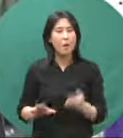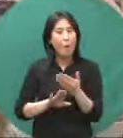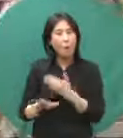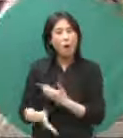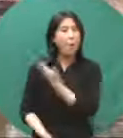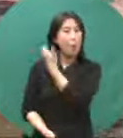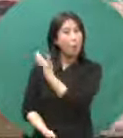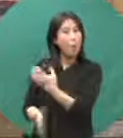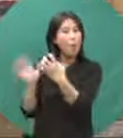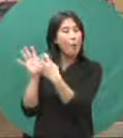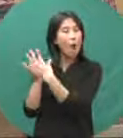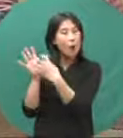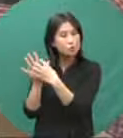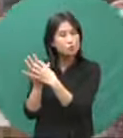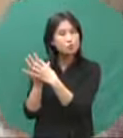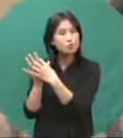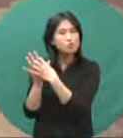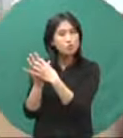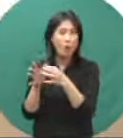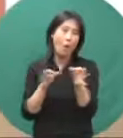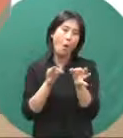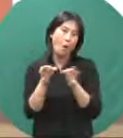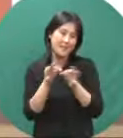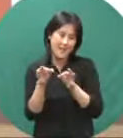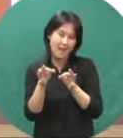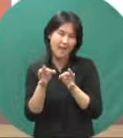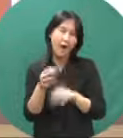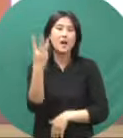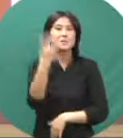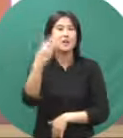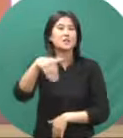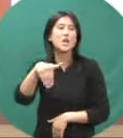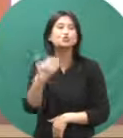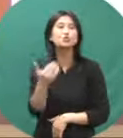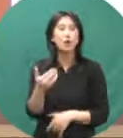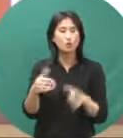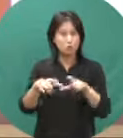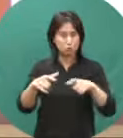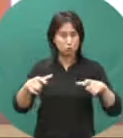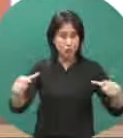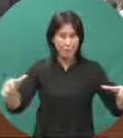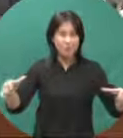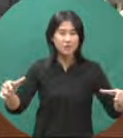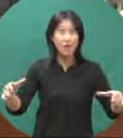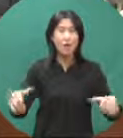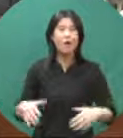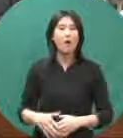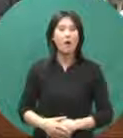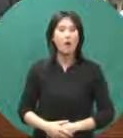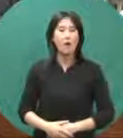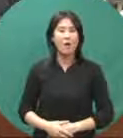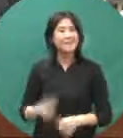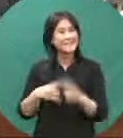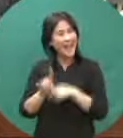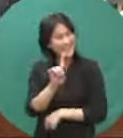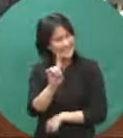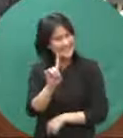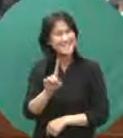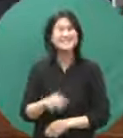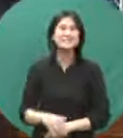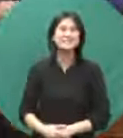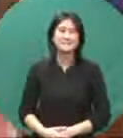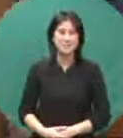ける子育て応援育ちゃんサービスの協賛店では3900店舗まで広がりました。 おお、さらにこんなサ